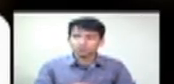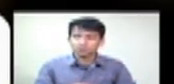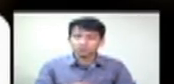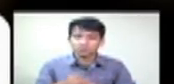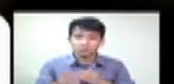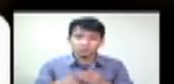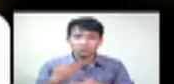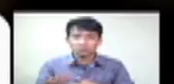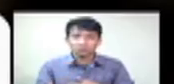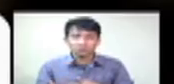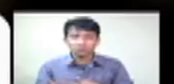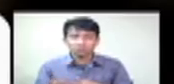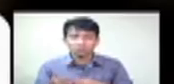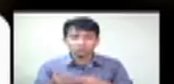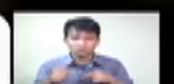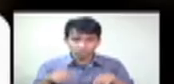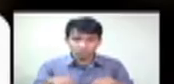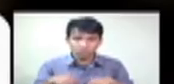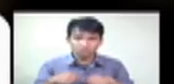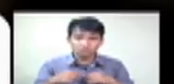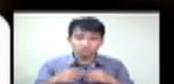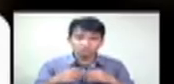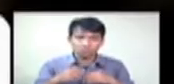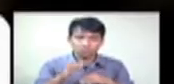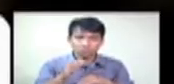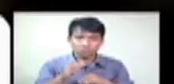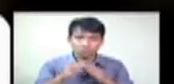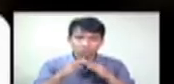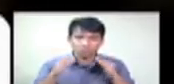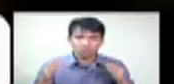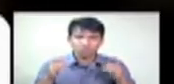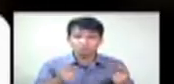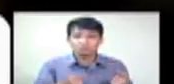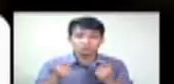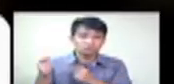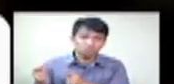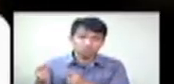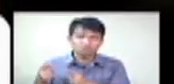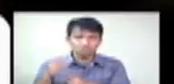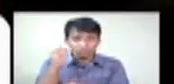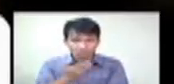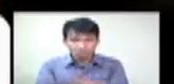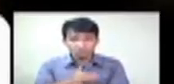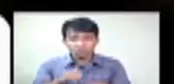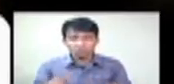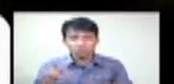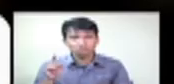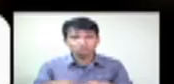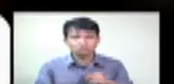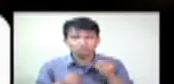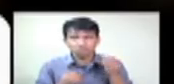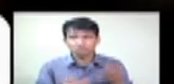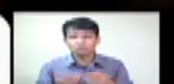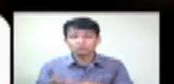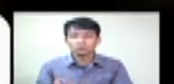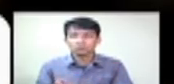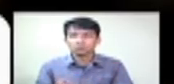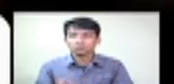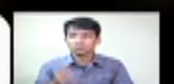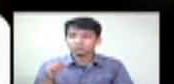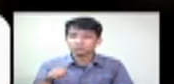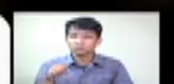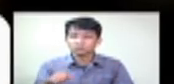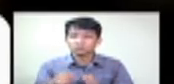Eh pagkatapos ng trabaho dito sa isang bahay na to sir, lilipat naman kami sa mga anak niya. Pag hindi kami sasang-ayon